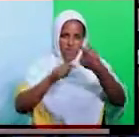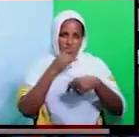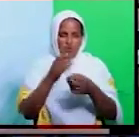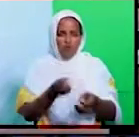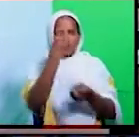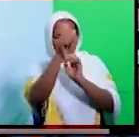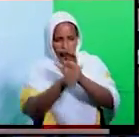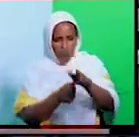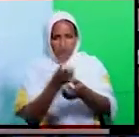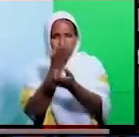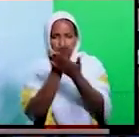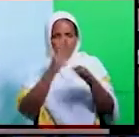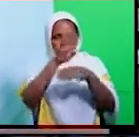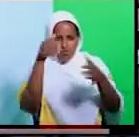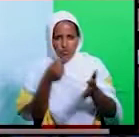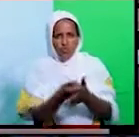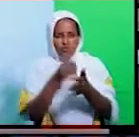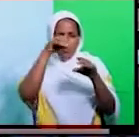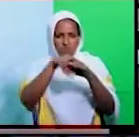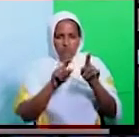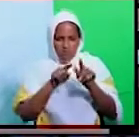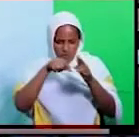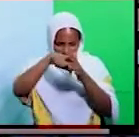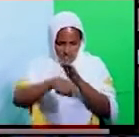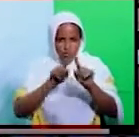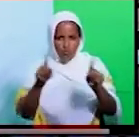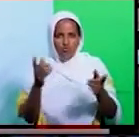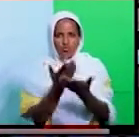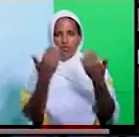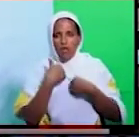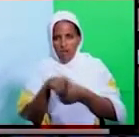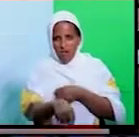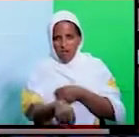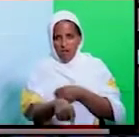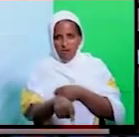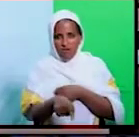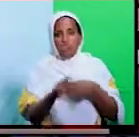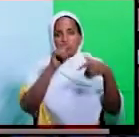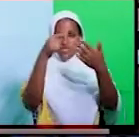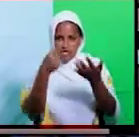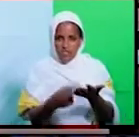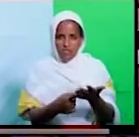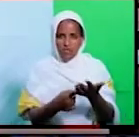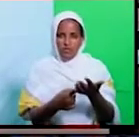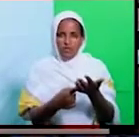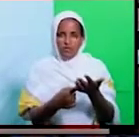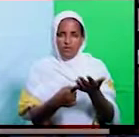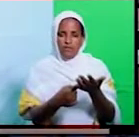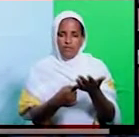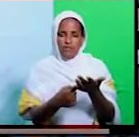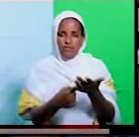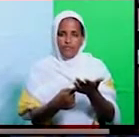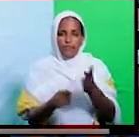ለመታበይ ይህንና ይህን ለመሳሰሉት ሊሆን አይገባም። የእግዚአብሔርን ቃል የምንማረው የእግዚአብሔር ቃል የእሱ ቃል